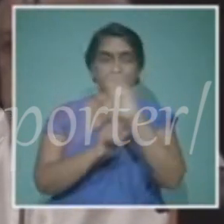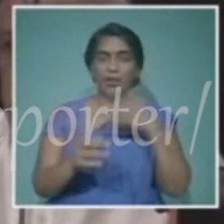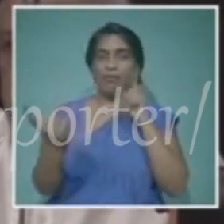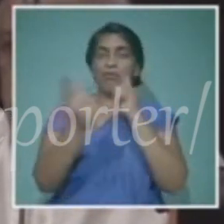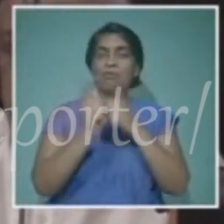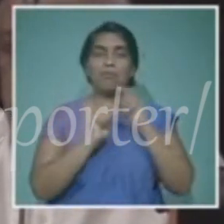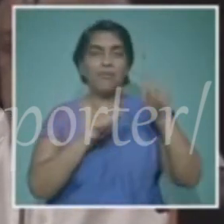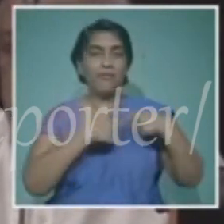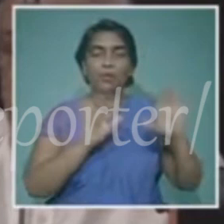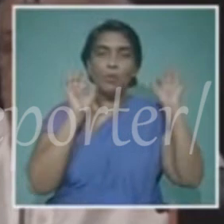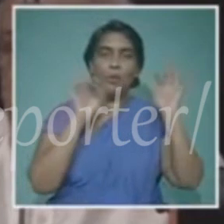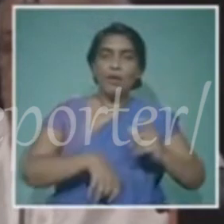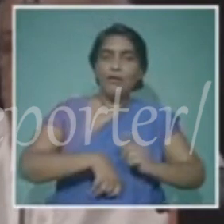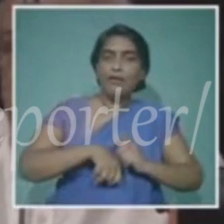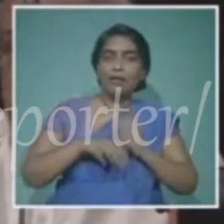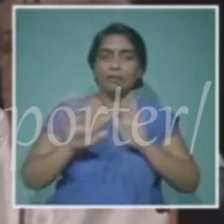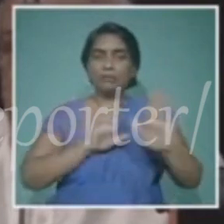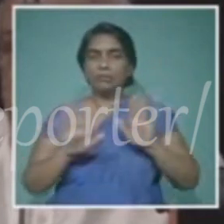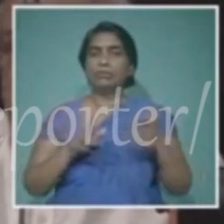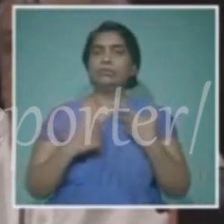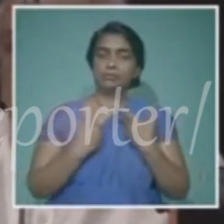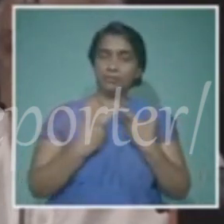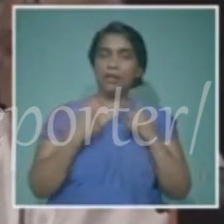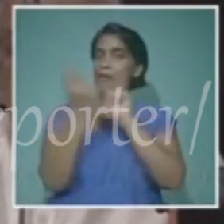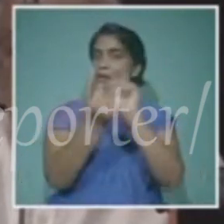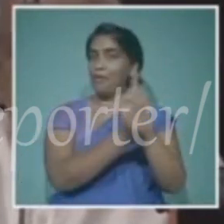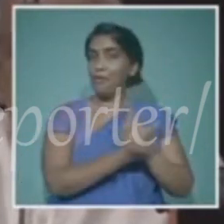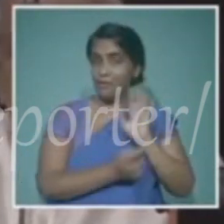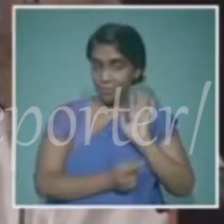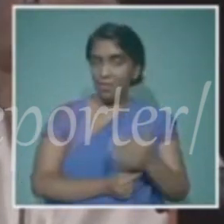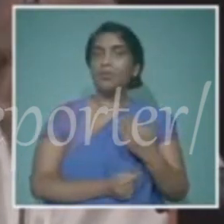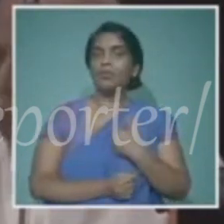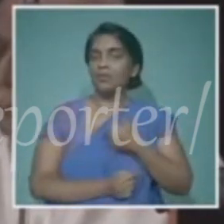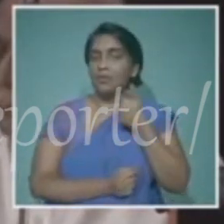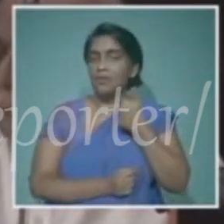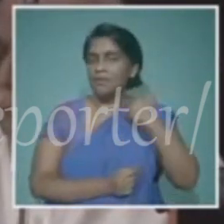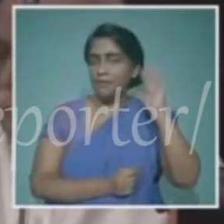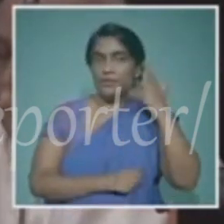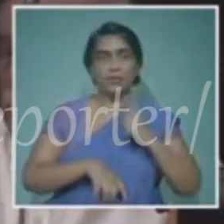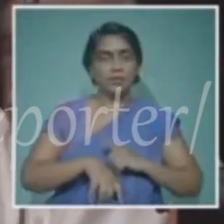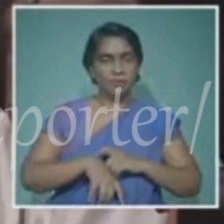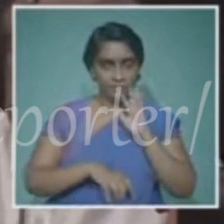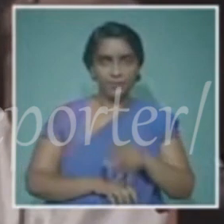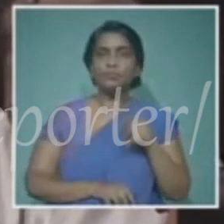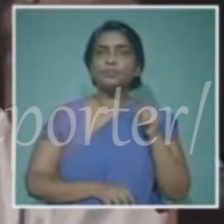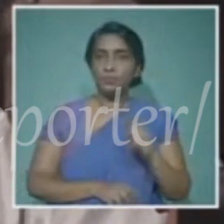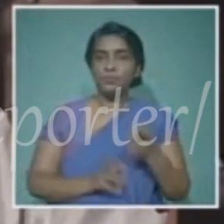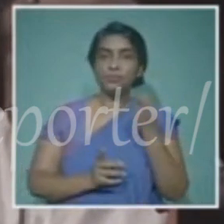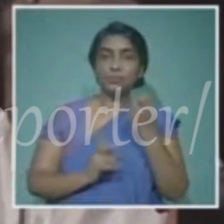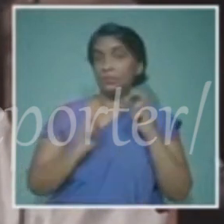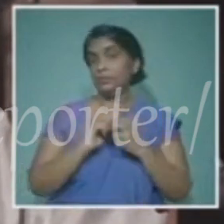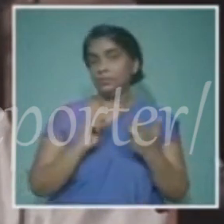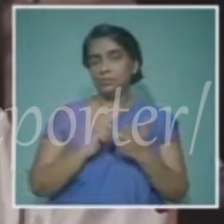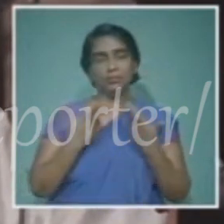තැනකදී සීමිත කාල පරිශ්‍රයයක් තුළ හමුවීමට ලැබීම අපට ලැබෙන දුර්ලභ අවස්ථාවක්. ආර්ථික